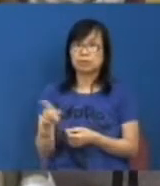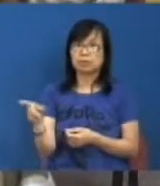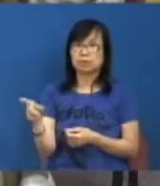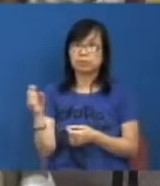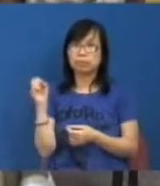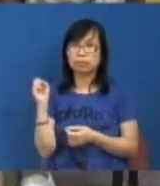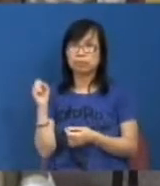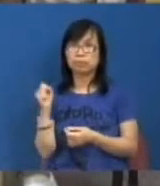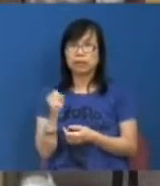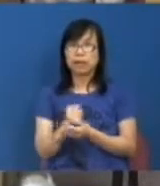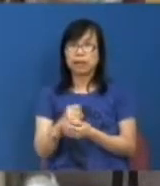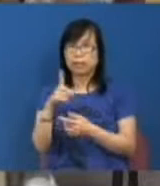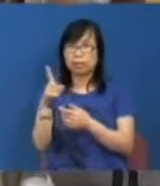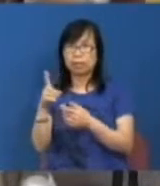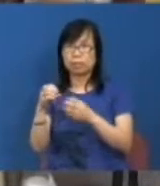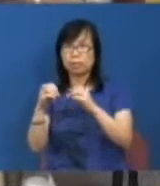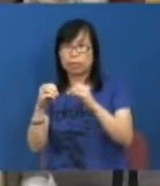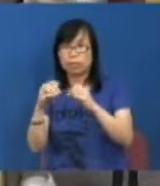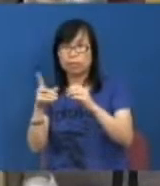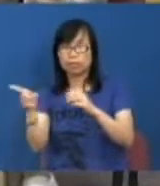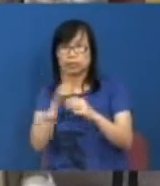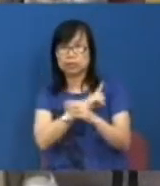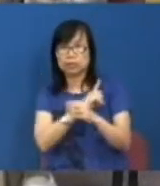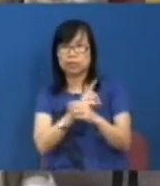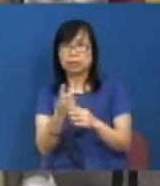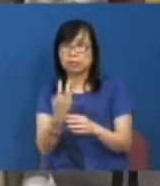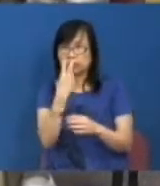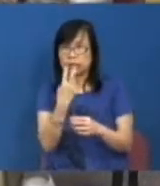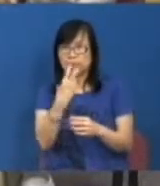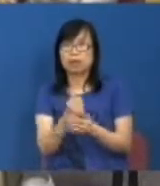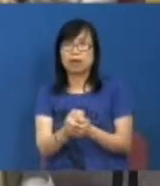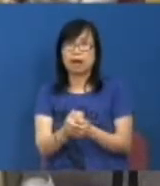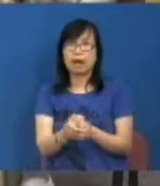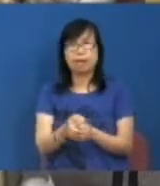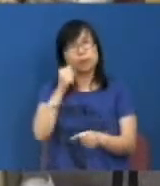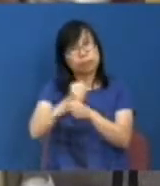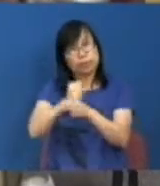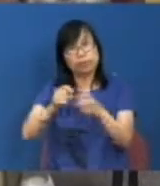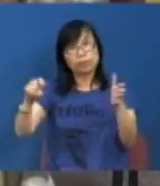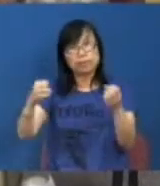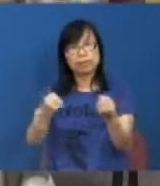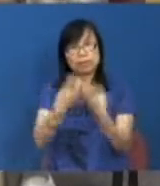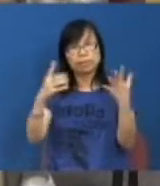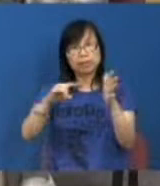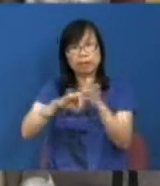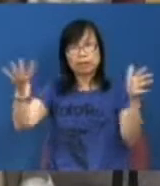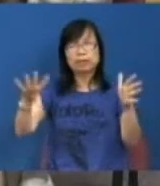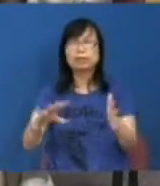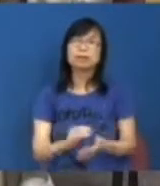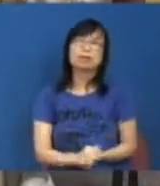個village 嚟嘅，即係自己用一啲沼氣咧，我嚟做發電㗎。咁而